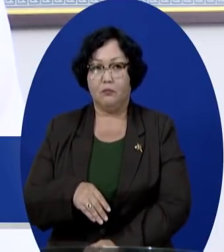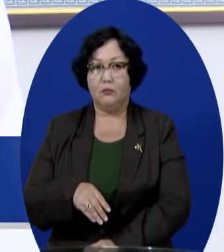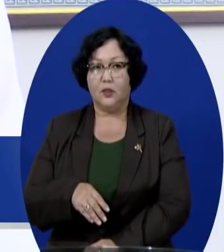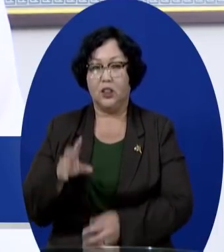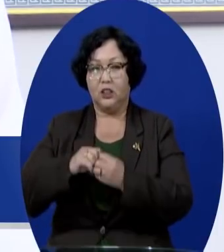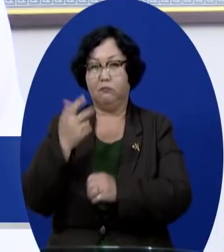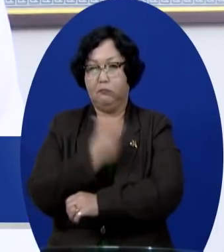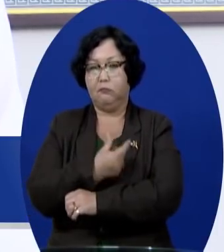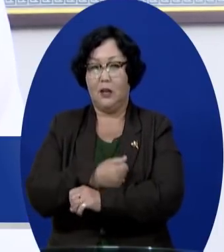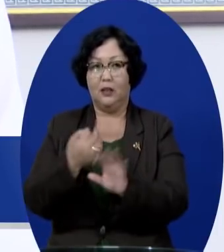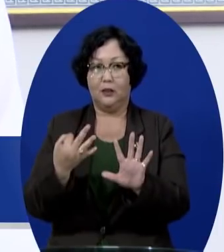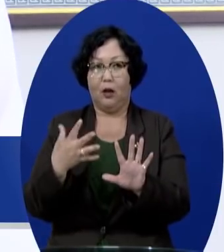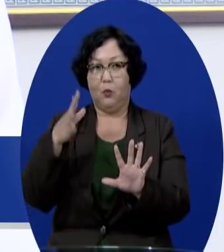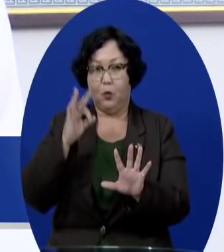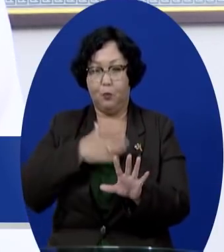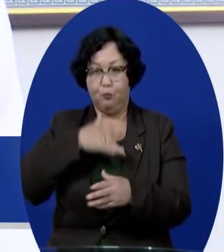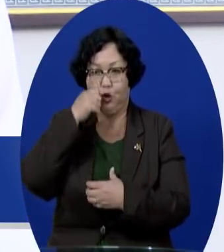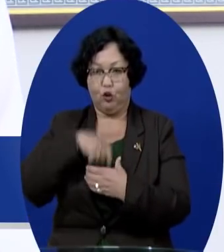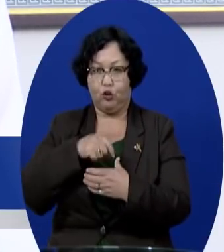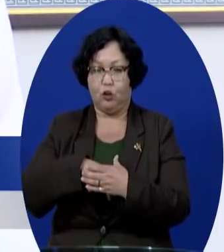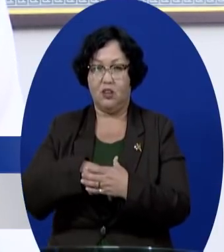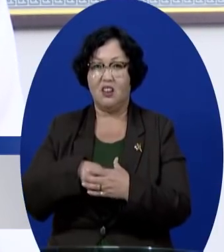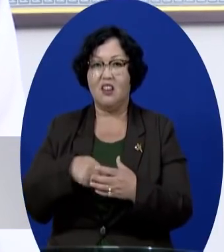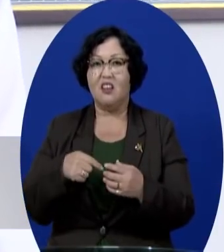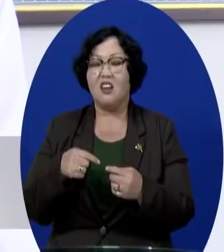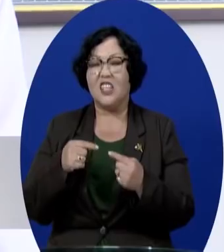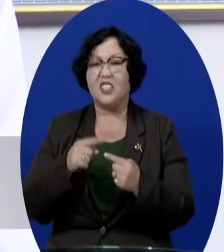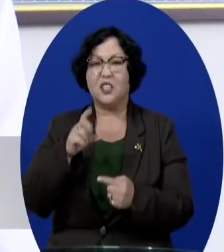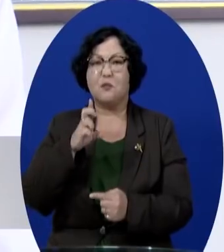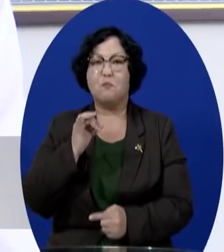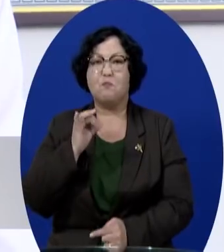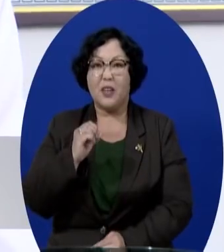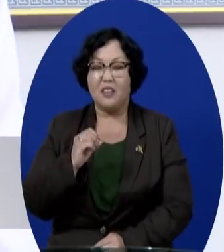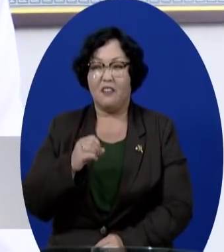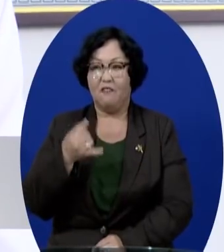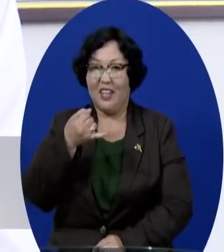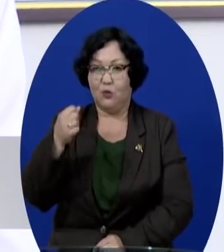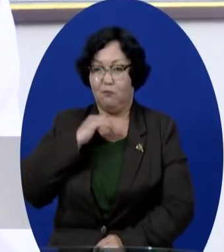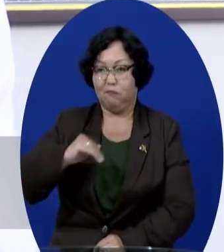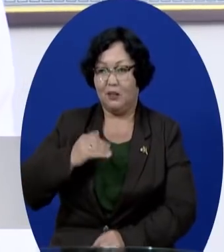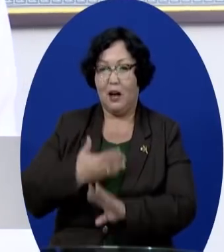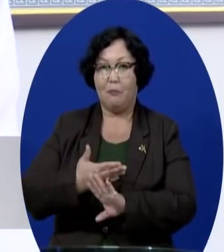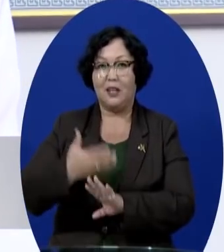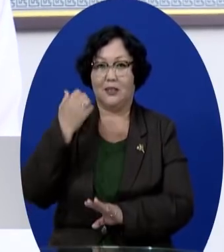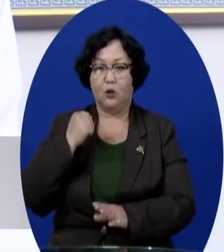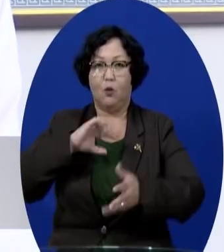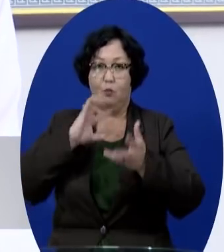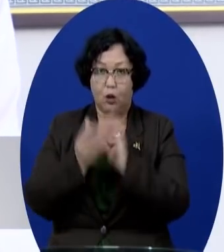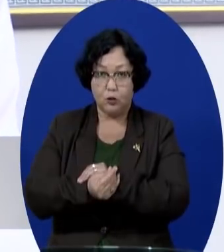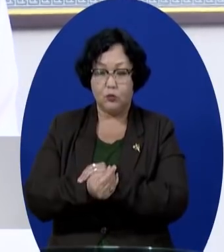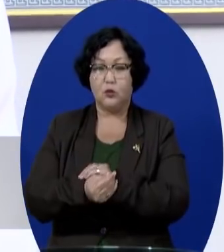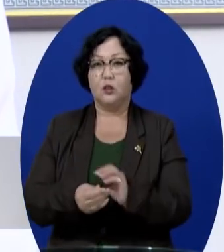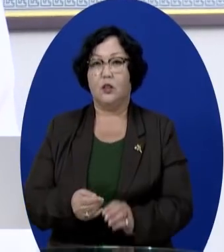Ойролцоогоор 85 орчим хувь эсрэг би үүссэн байна гэдэг ийм одоо үр дүн байж байгаа. А гэхдээ бид нэг зүйлийг анхаарах хэрэгтэй. Энэ бол шууд